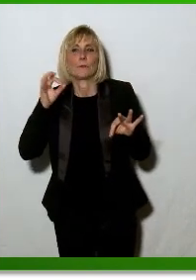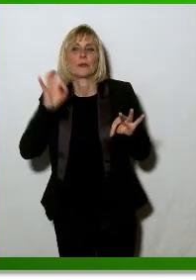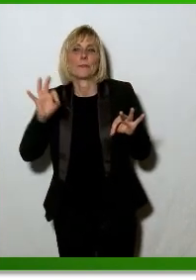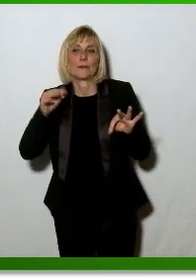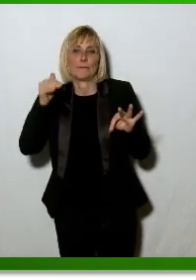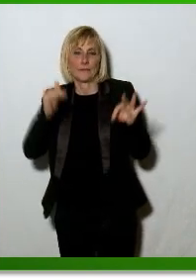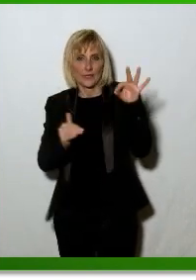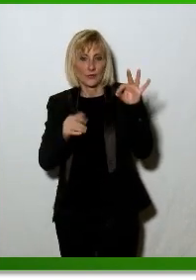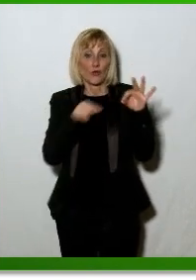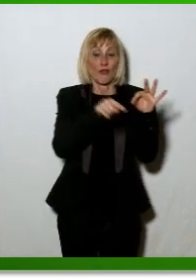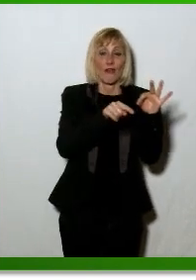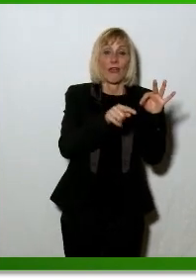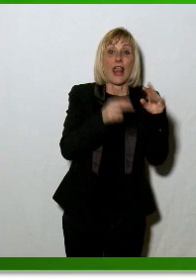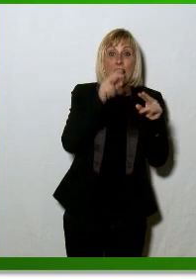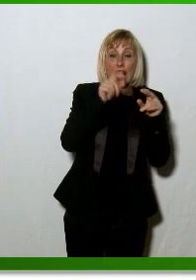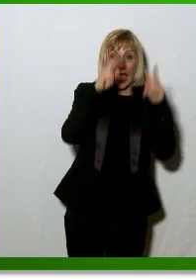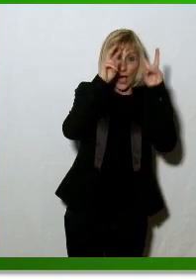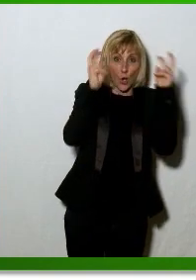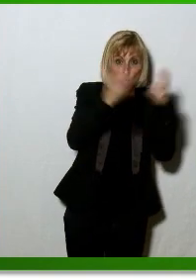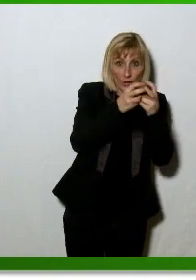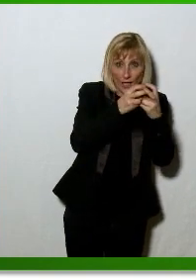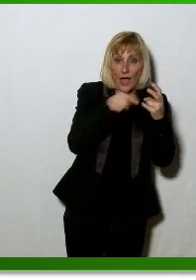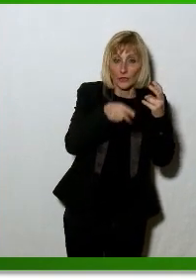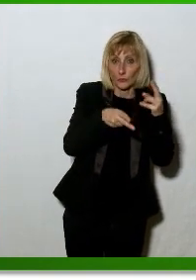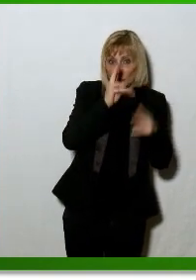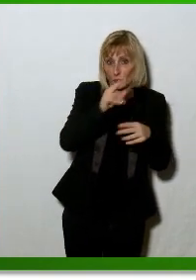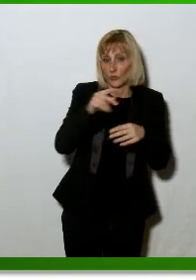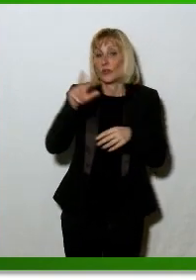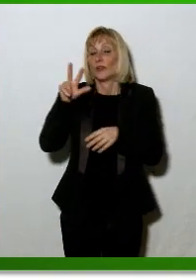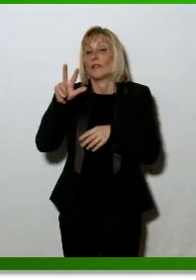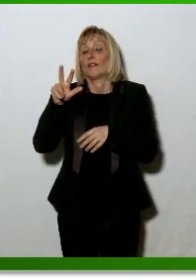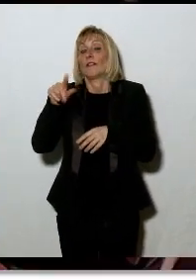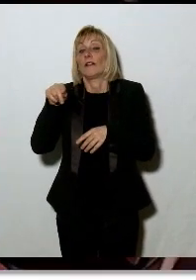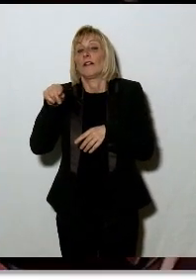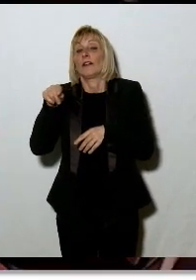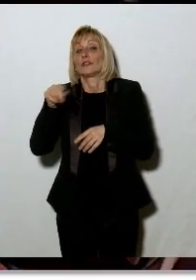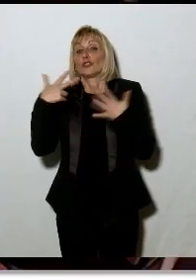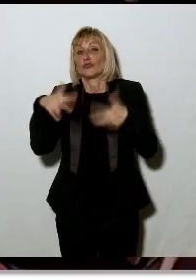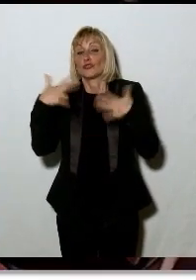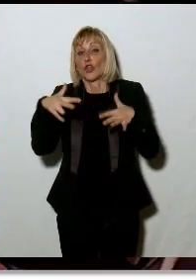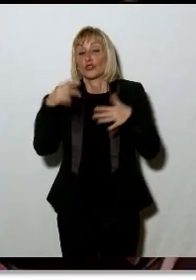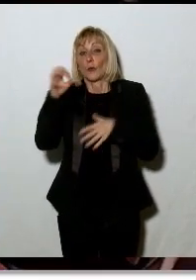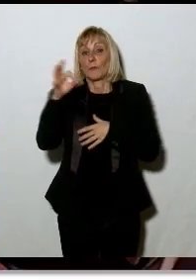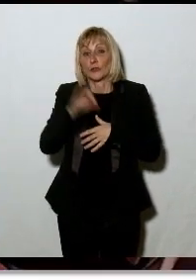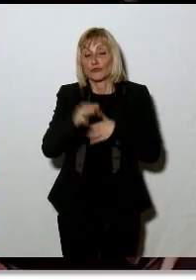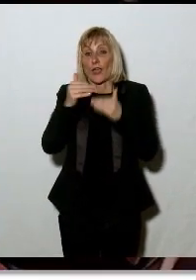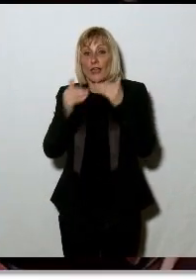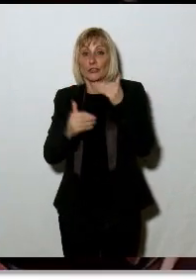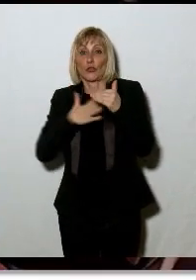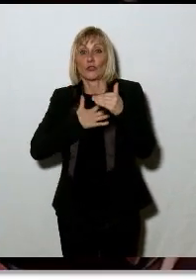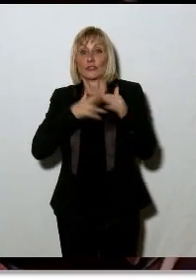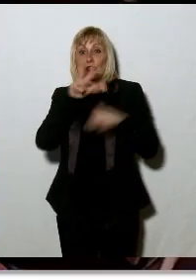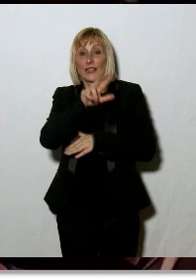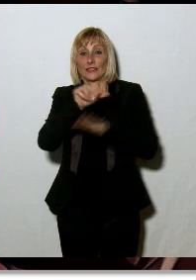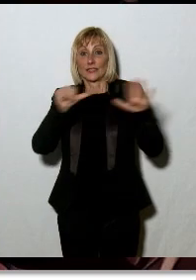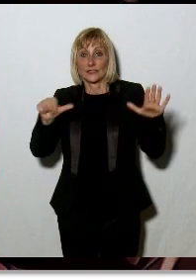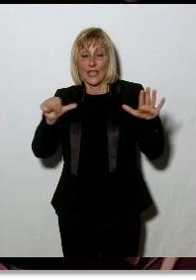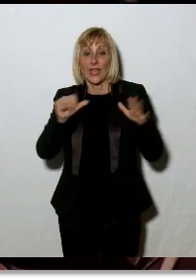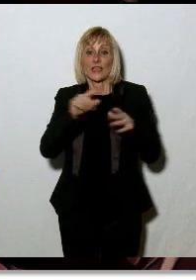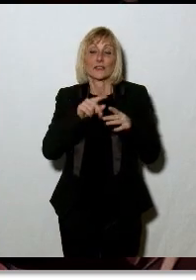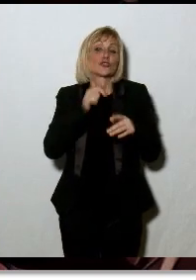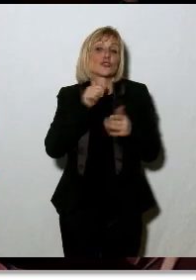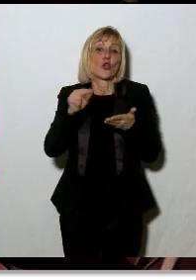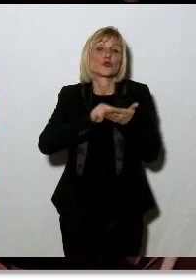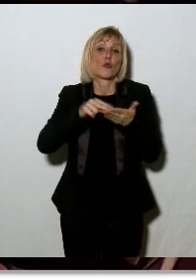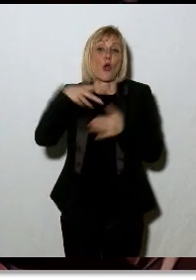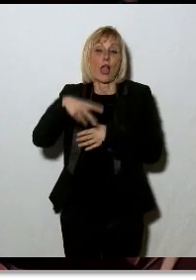giovani e laureato contro il 35% dei non giovani il 18% degli over 36 ha soltanto la licenza